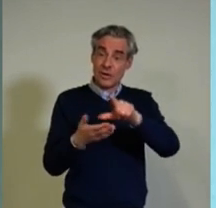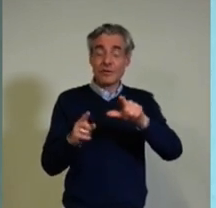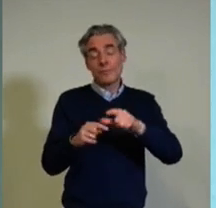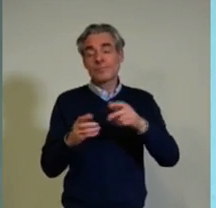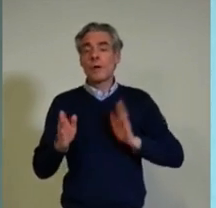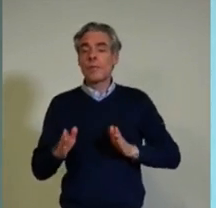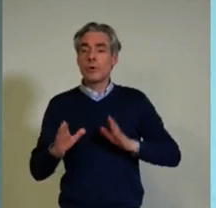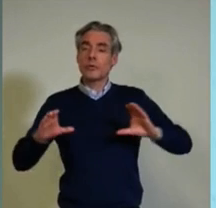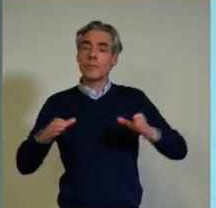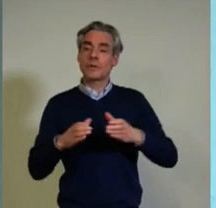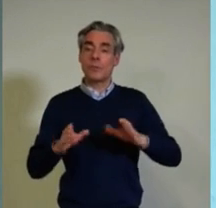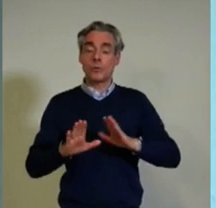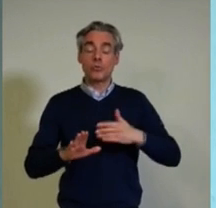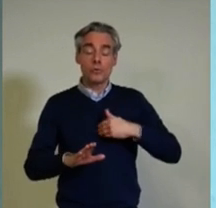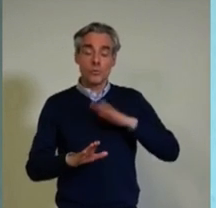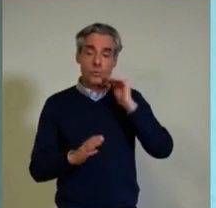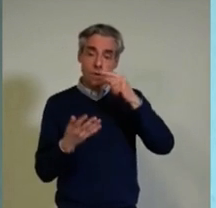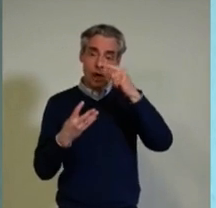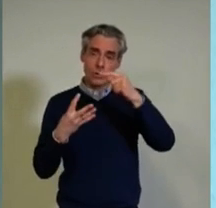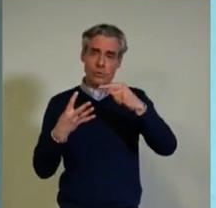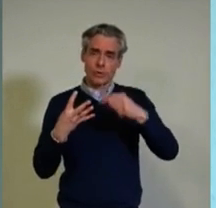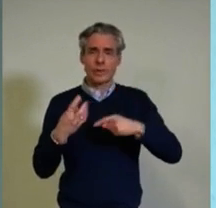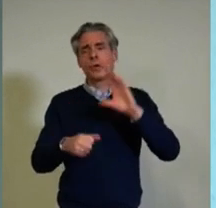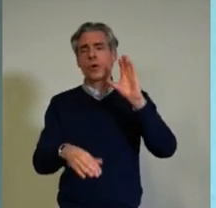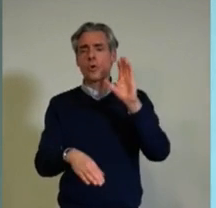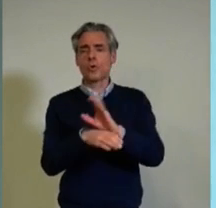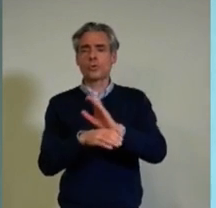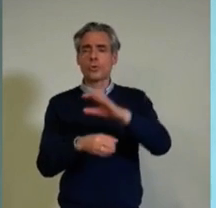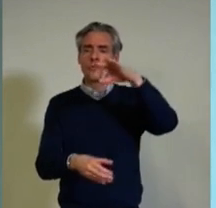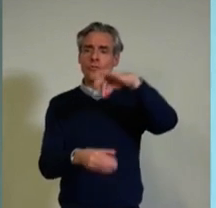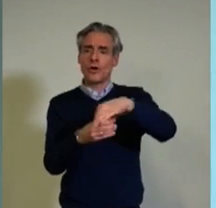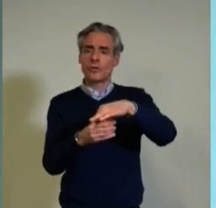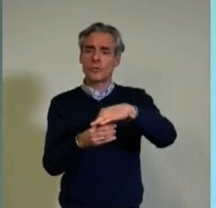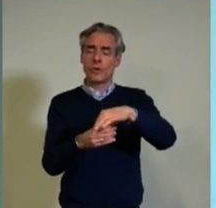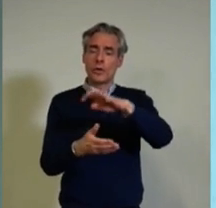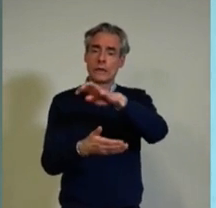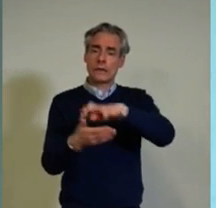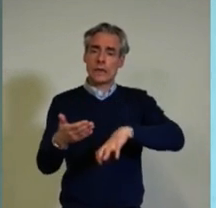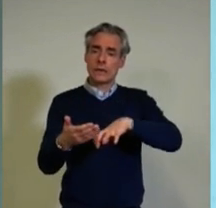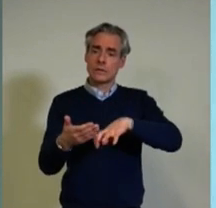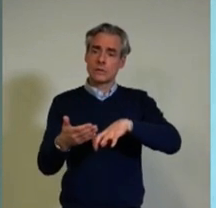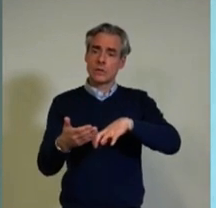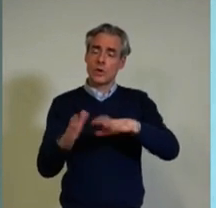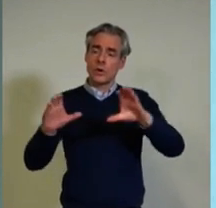donc nous voterons contre le texte présenté par la métropole et que vous nous présentez aujourd'hui.